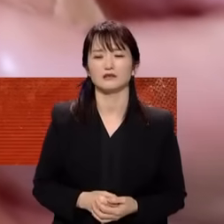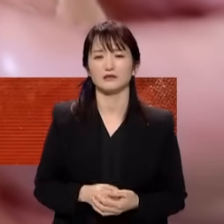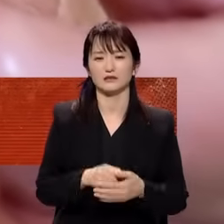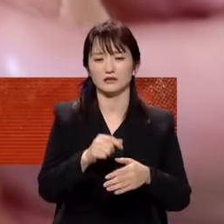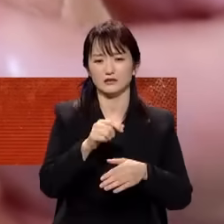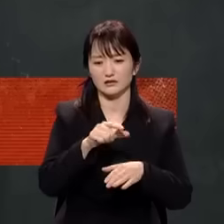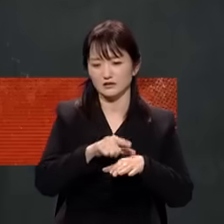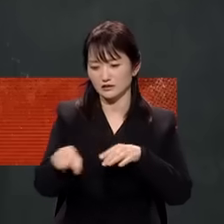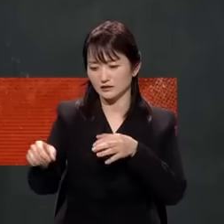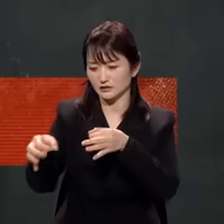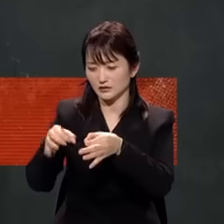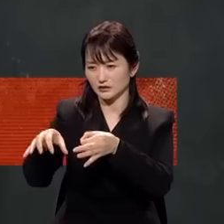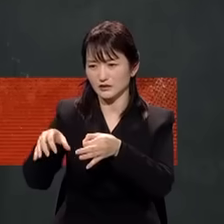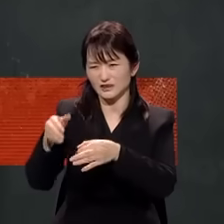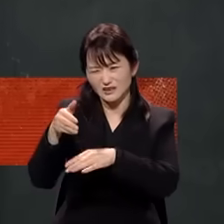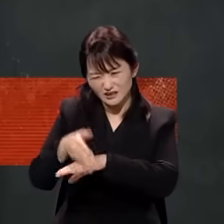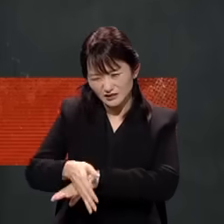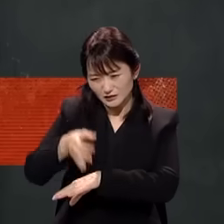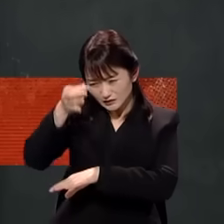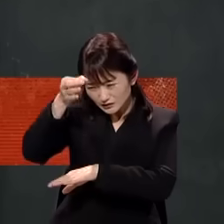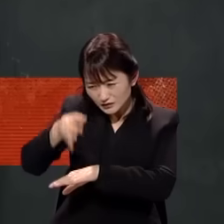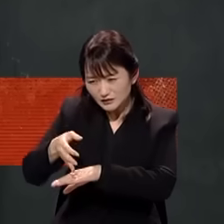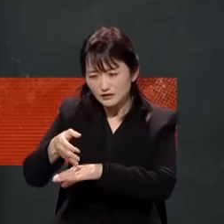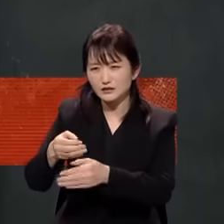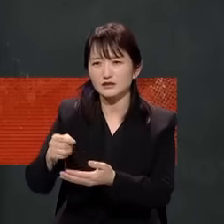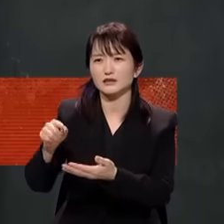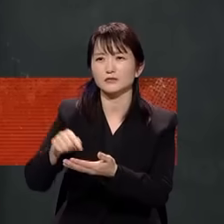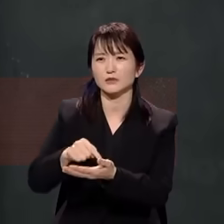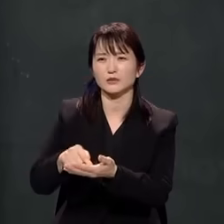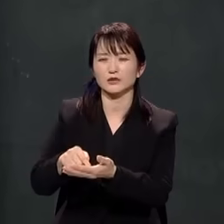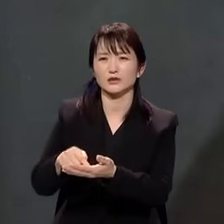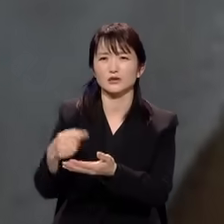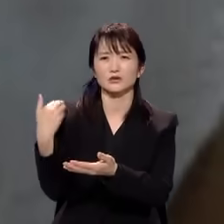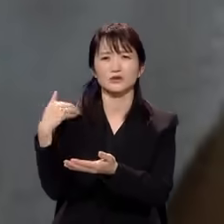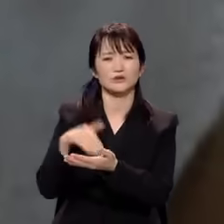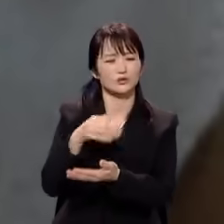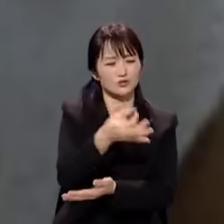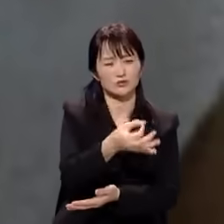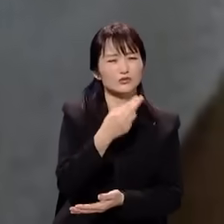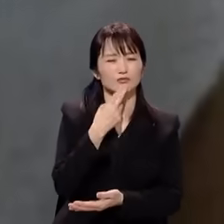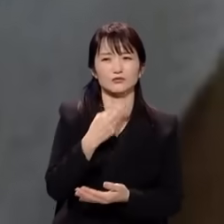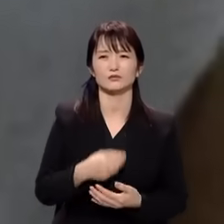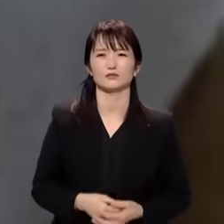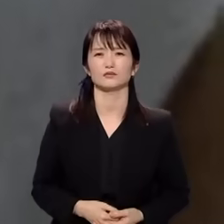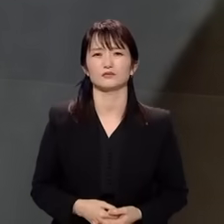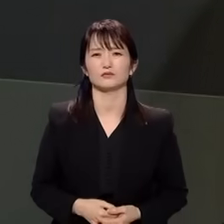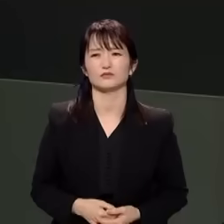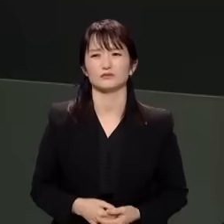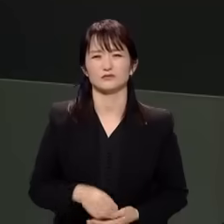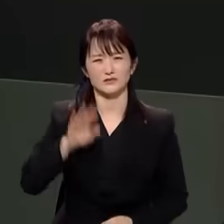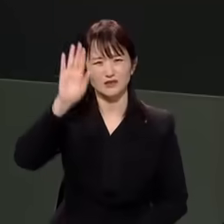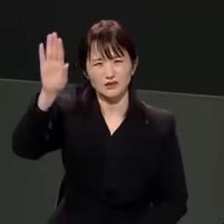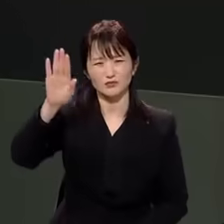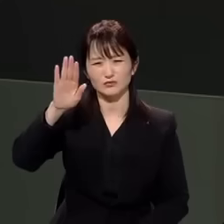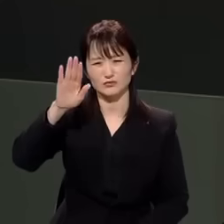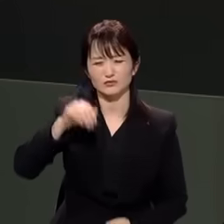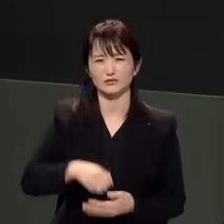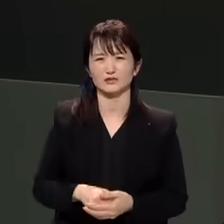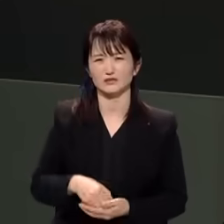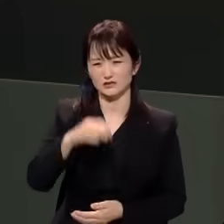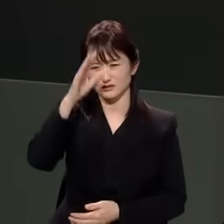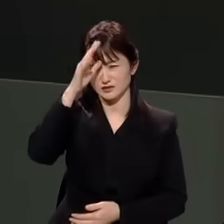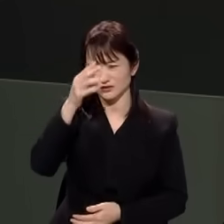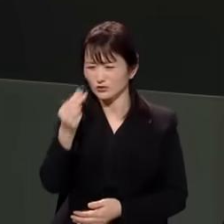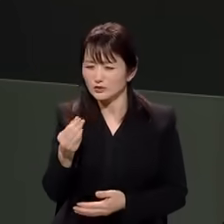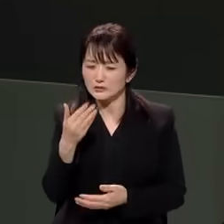했는데 저 뭐 환불이고 뭐고 아직 어떠한 피해 보상 절차도 없다고 합니다. 아, 저분은 이제 앞으로 저거 닭똥집 트라우마 때문에 못 드실 것 같은데.